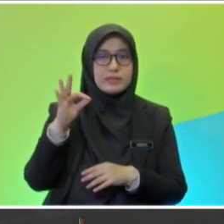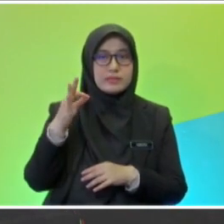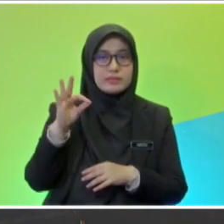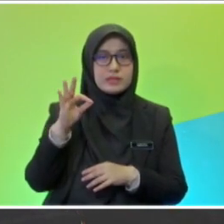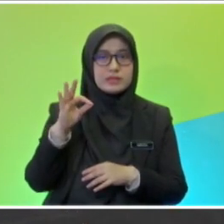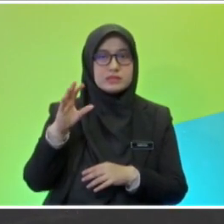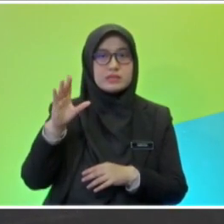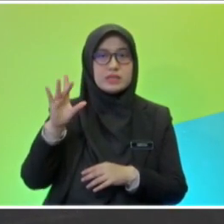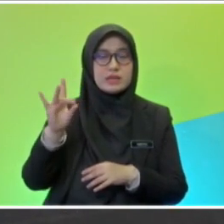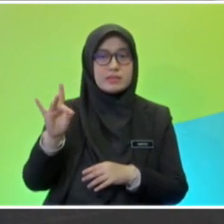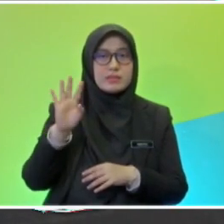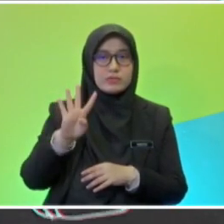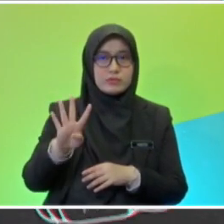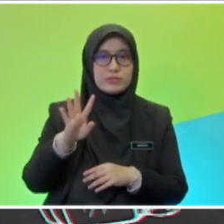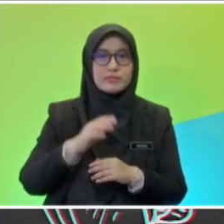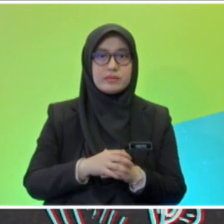mengenai